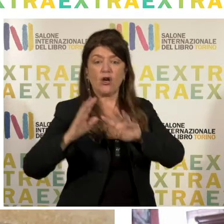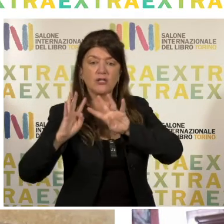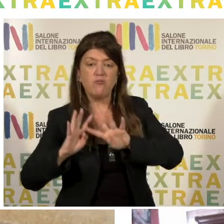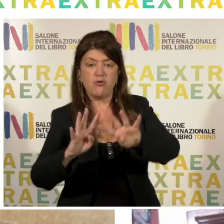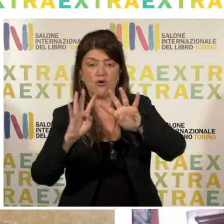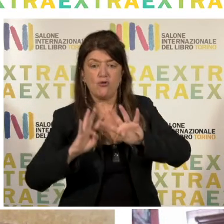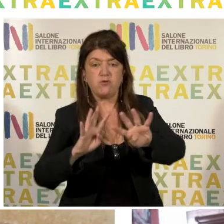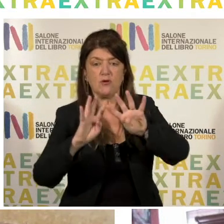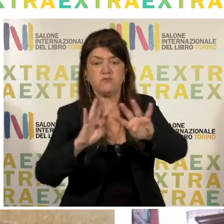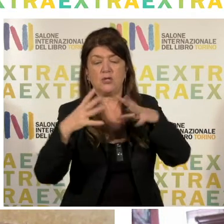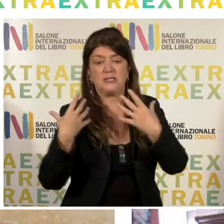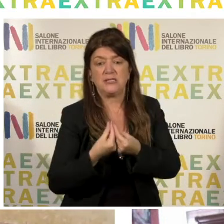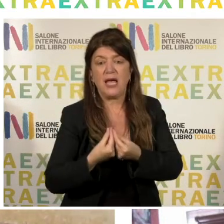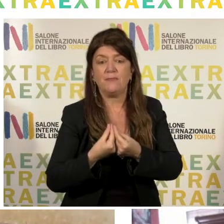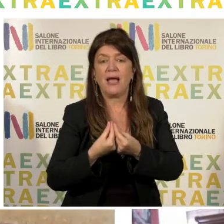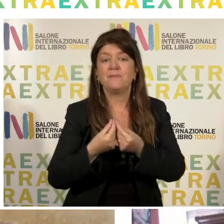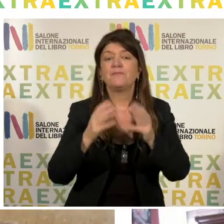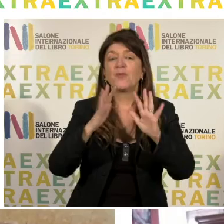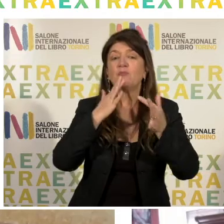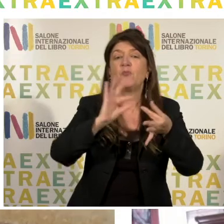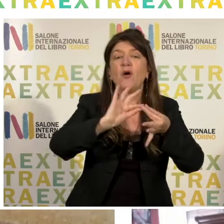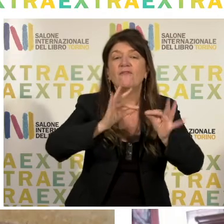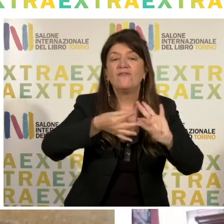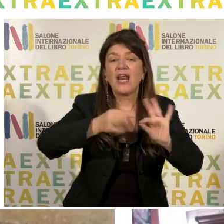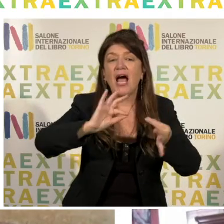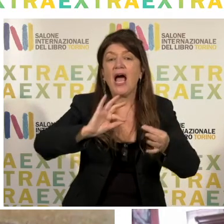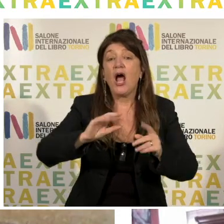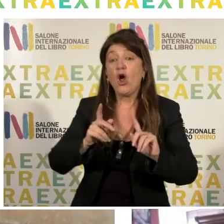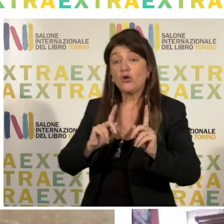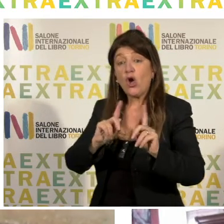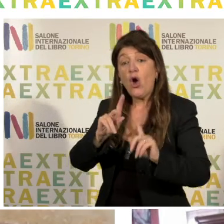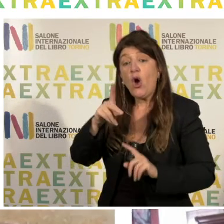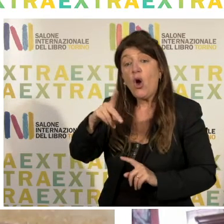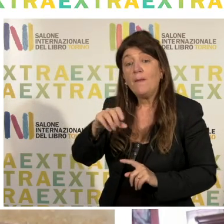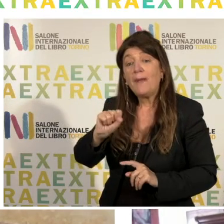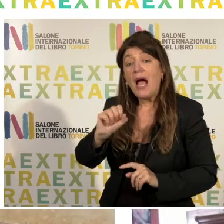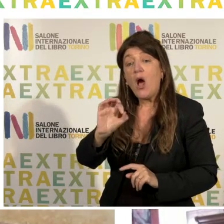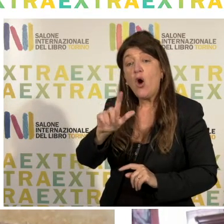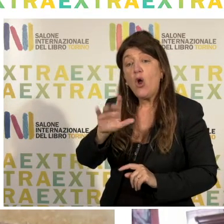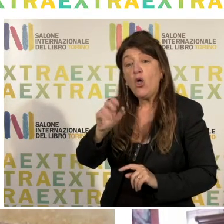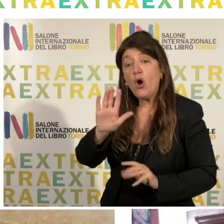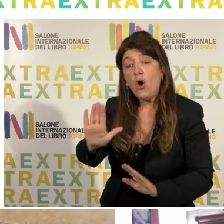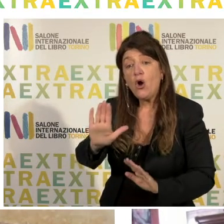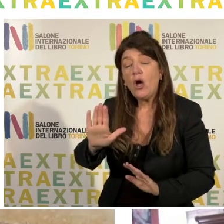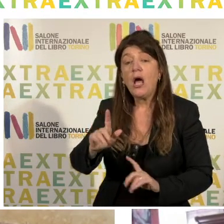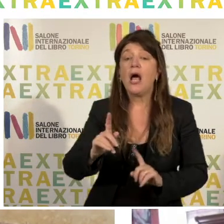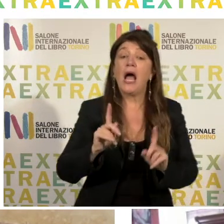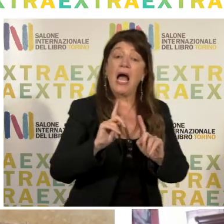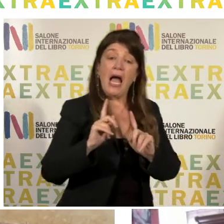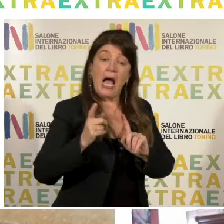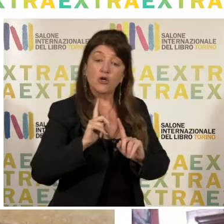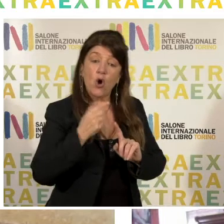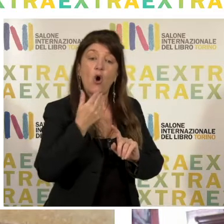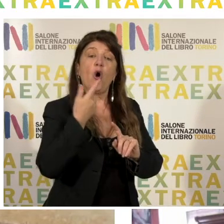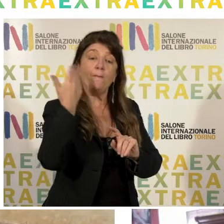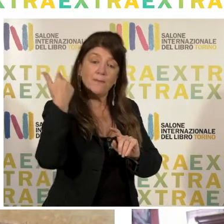frase famosissima di Descartes, Francia tutto lo conoscono, scriverà: l'uomo